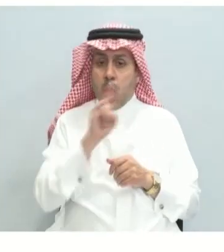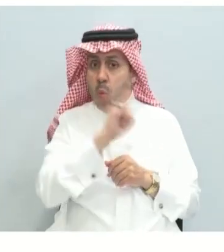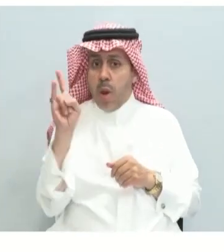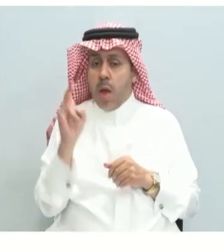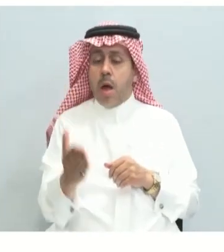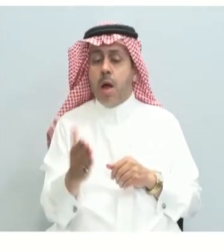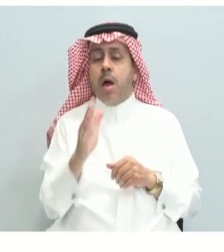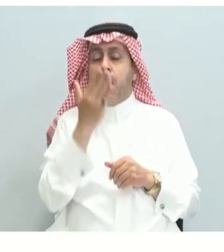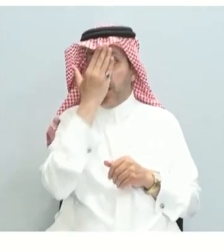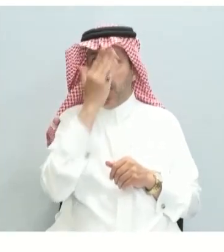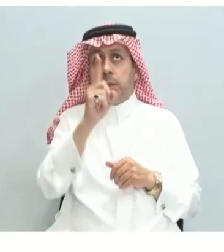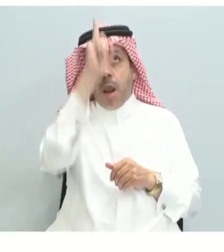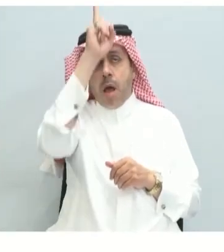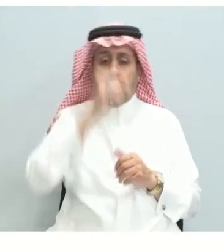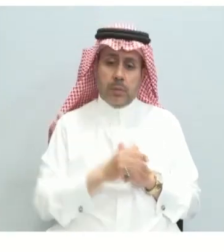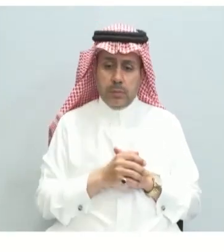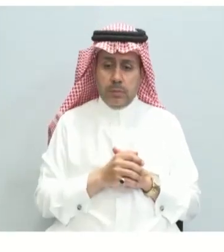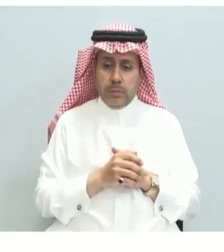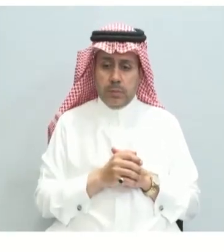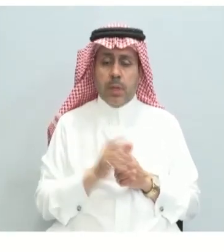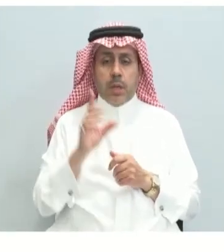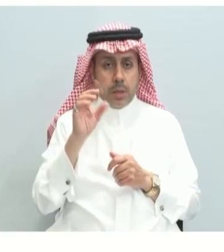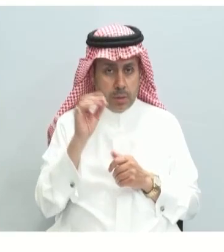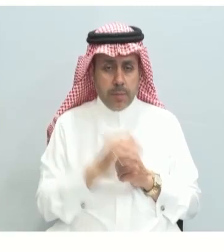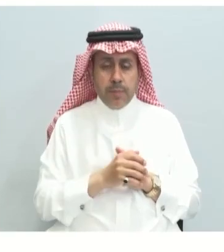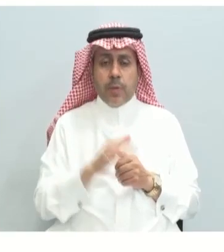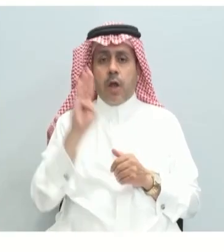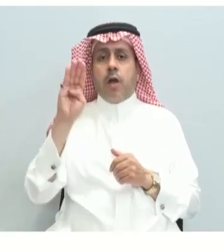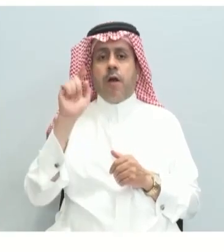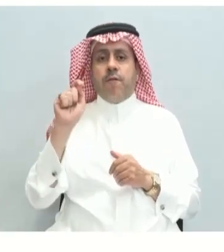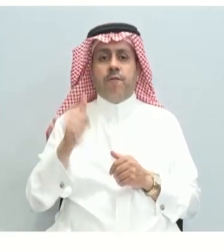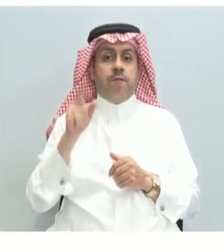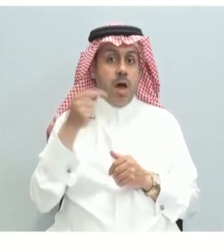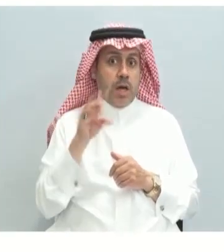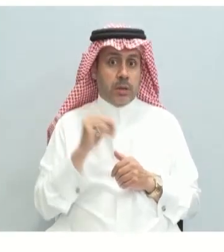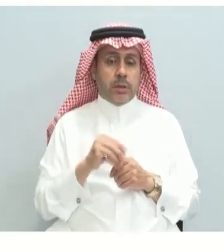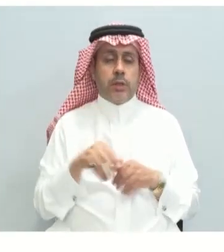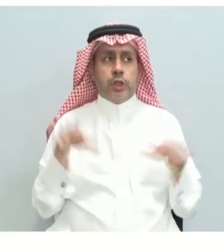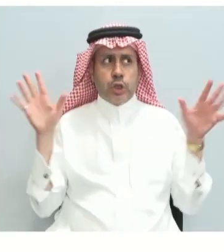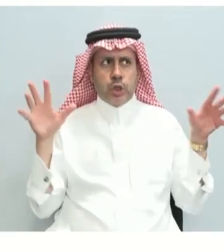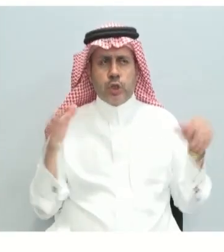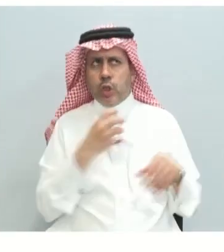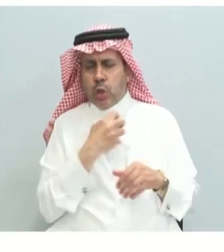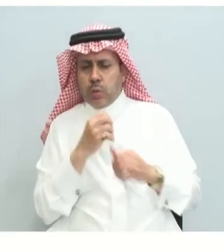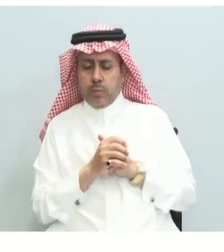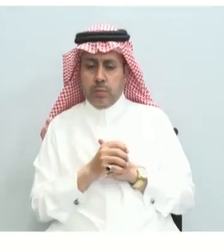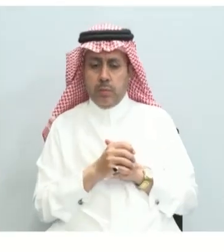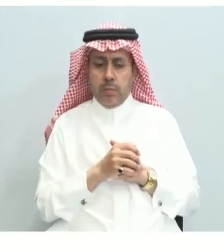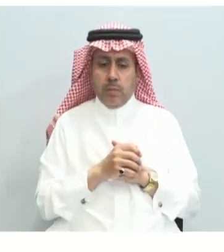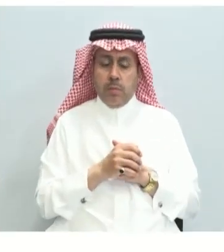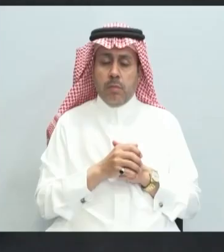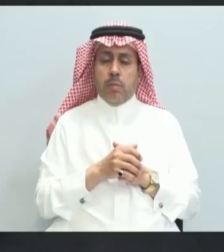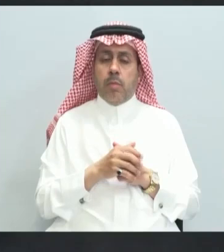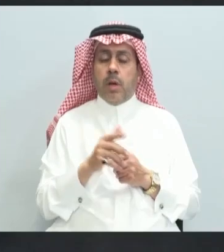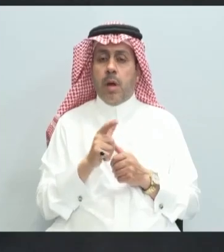إله غيرك. أحسنتم، كفارة الطيرة. إذن من وقع وحصل منه زلل